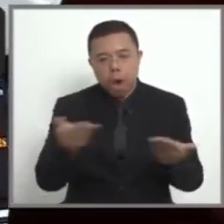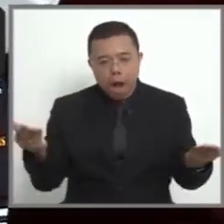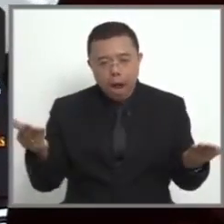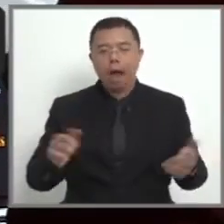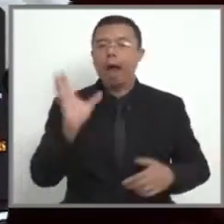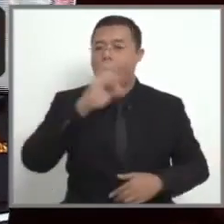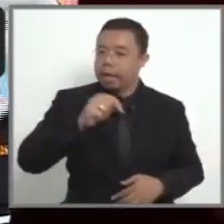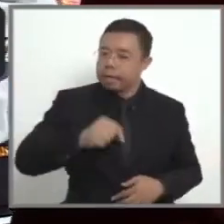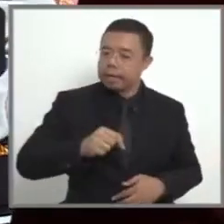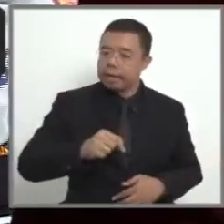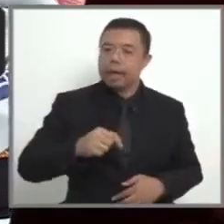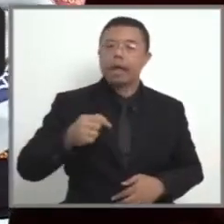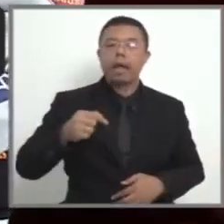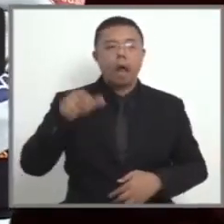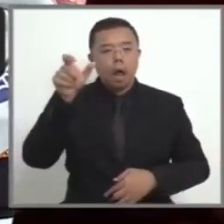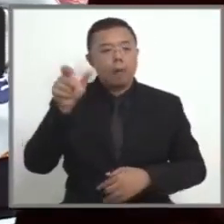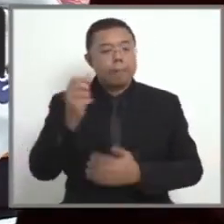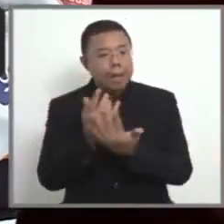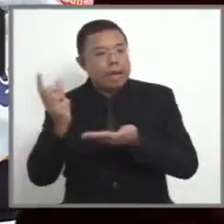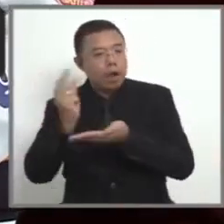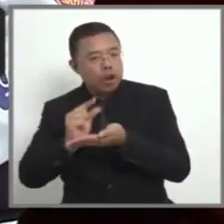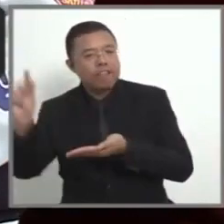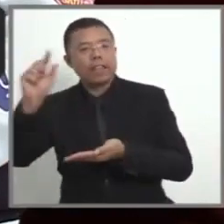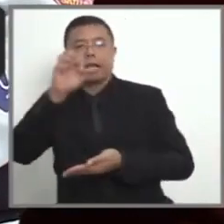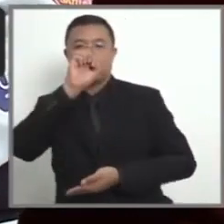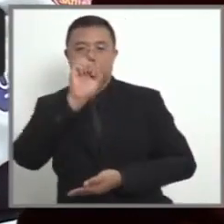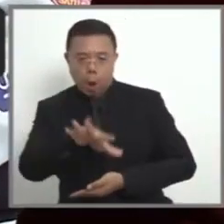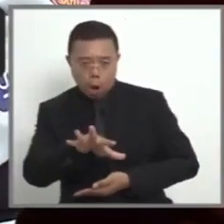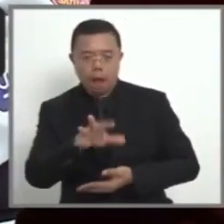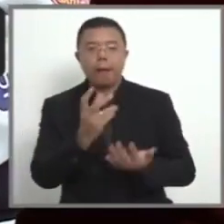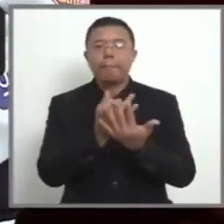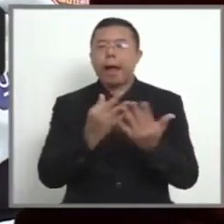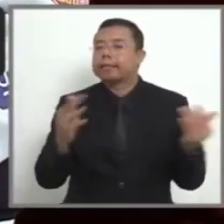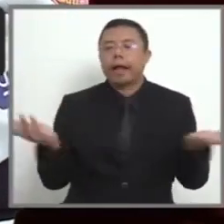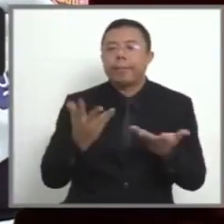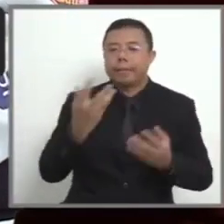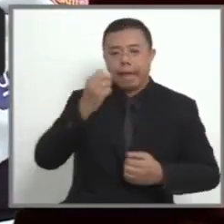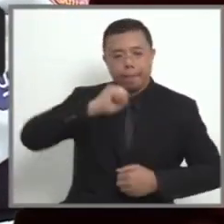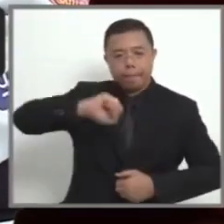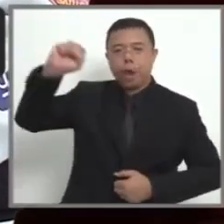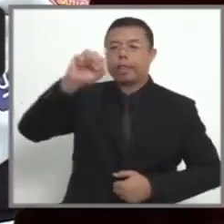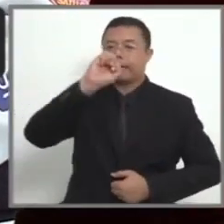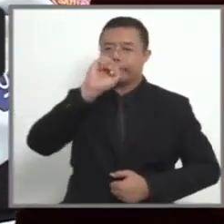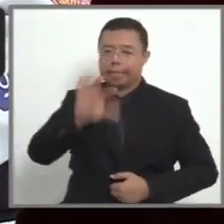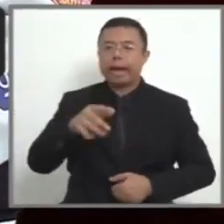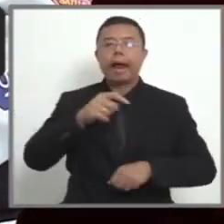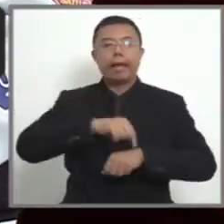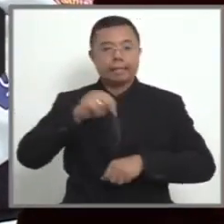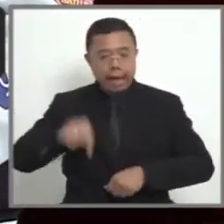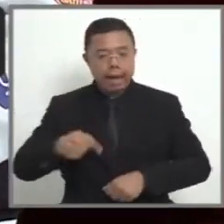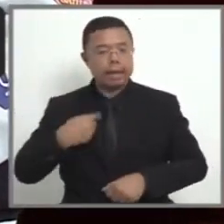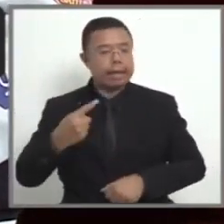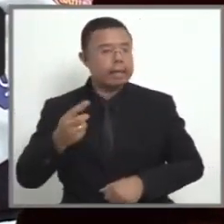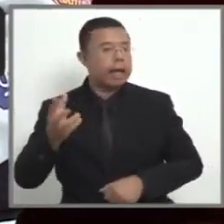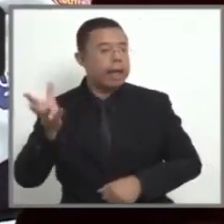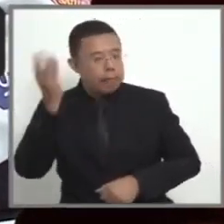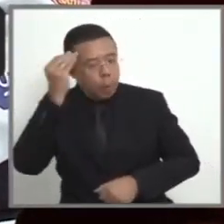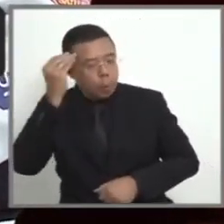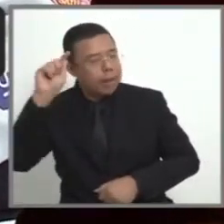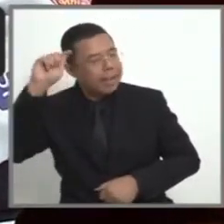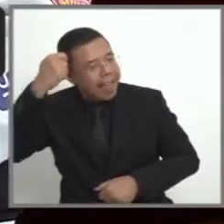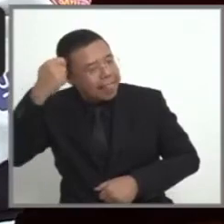ini kampus berbicara masyarakat Spil berbicara dan kita sedang diingatkan agar trek